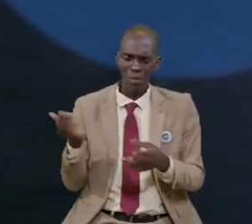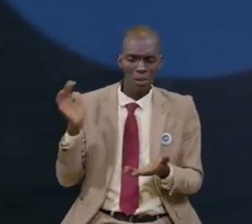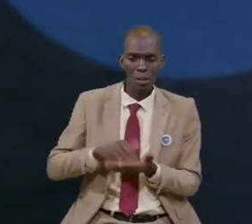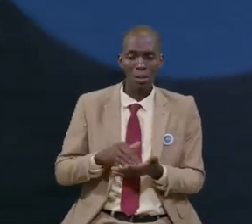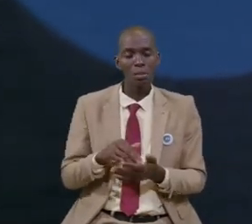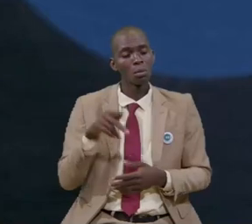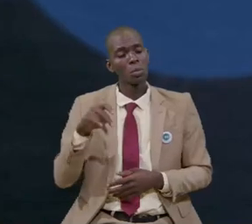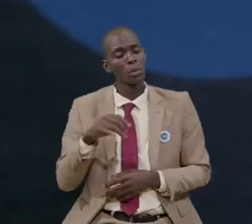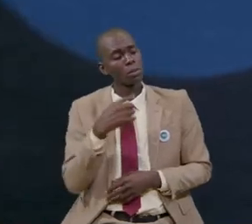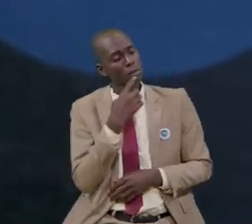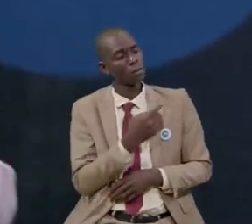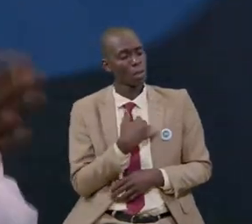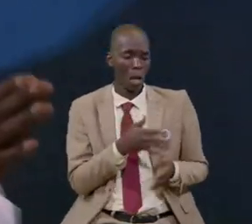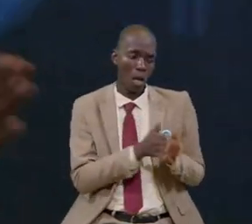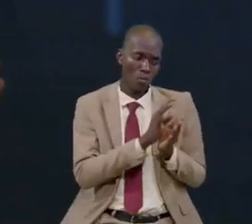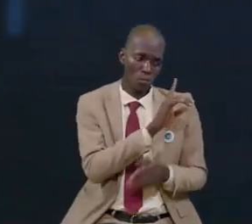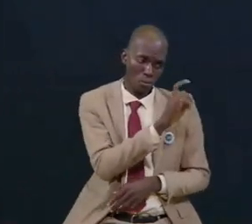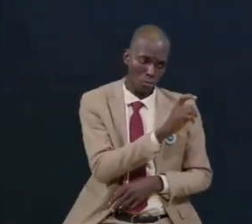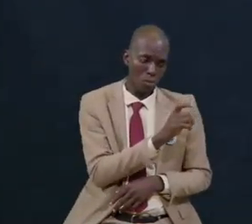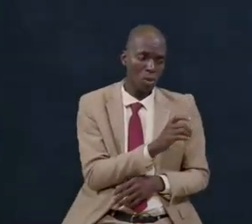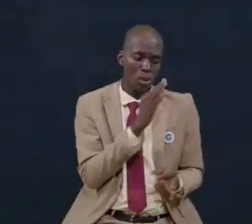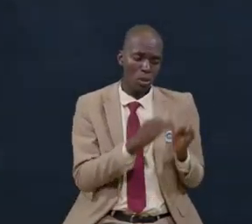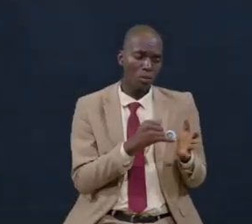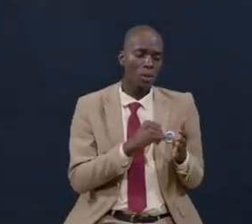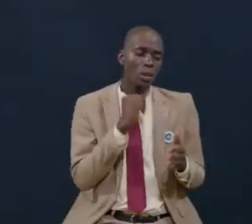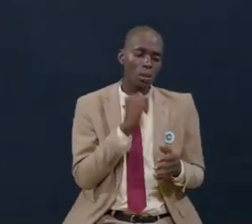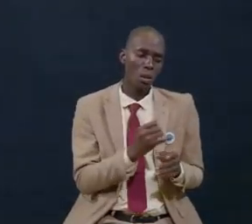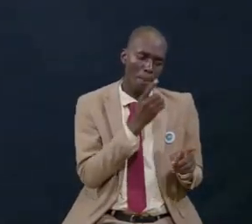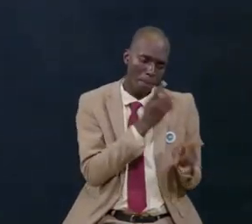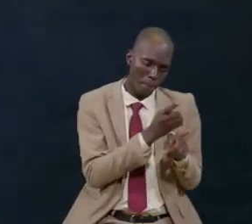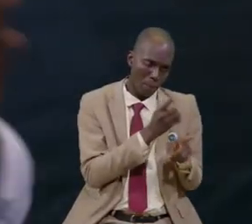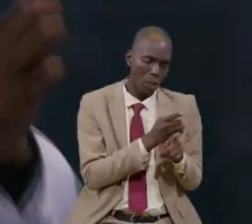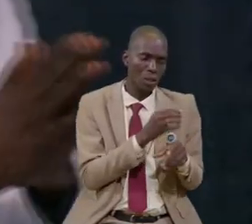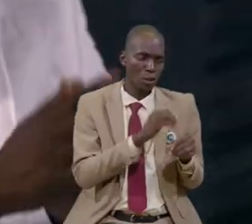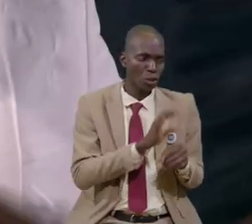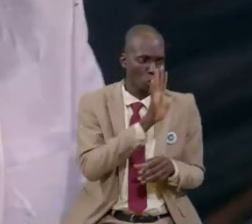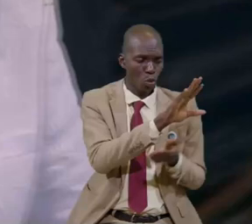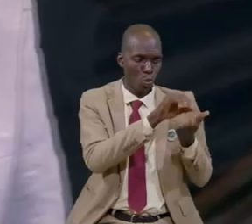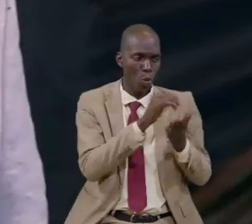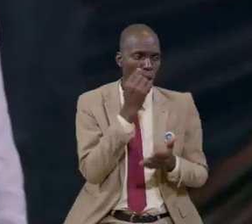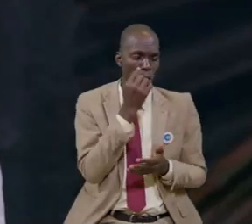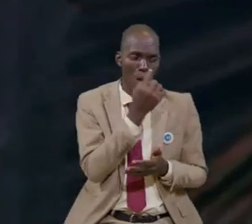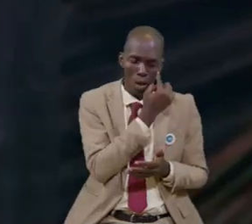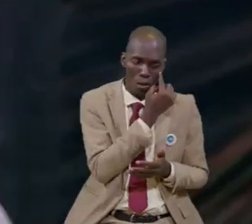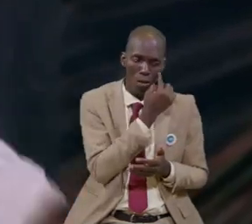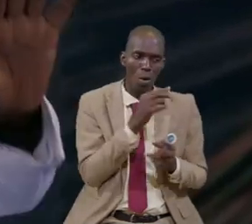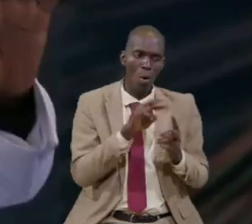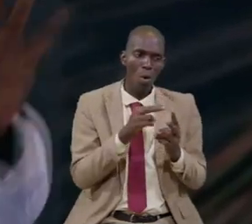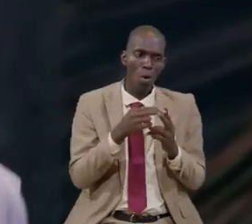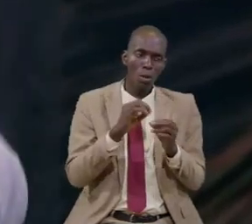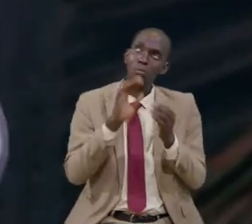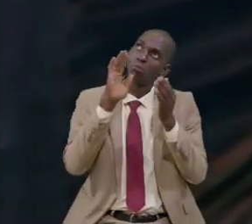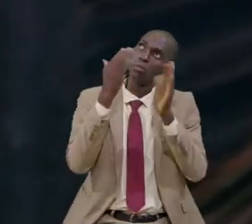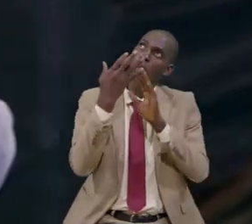jugez-le, s'il est bon devant vous et devant Dieu, d'obéir, de vous